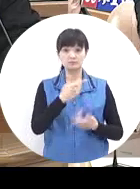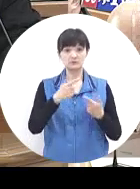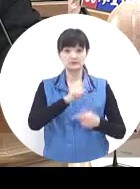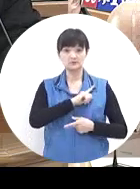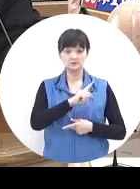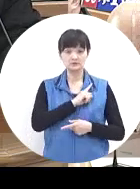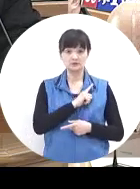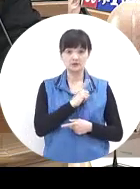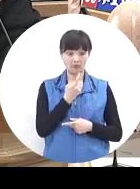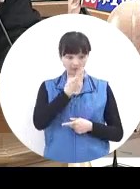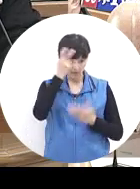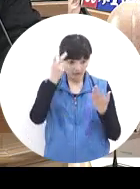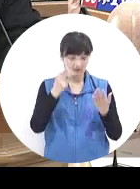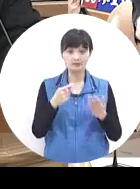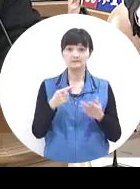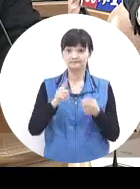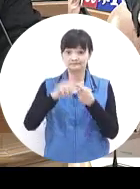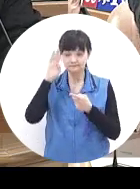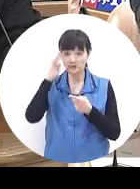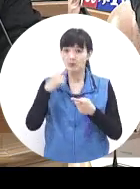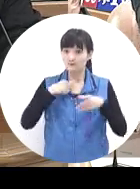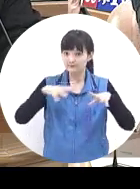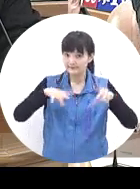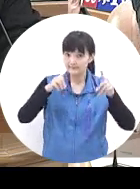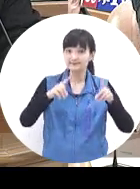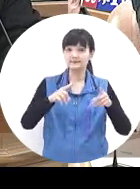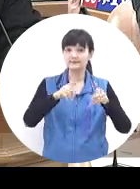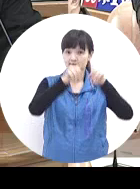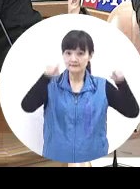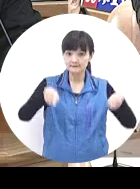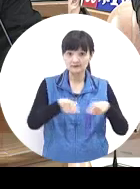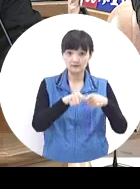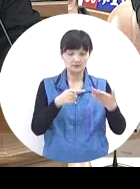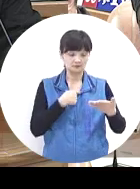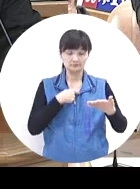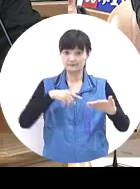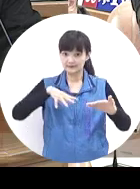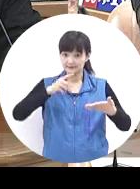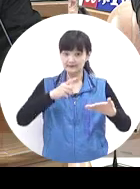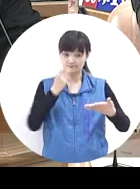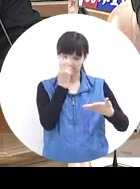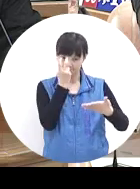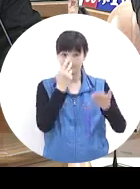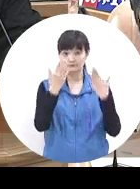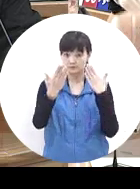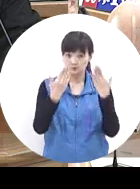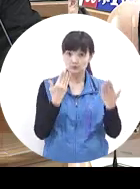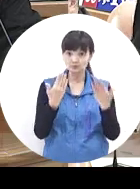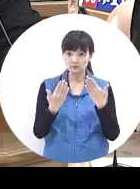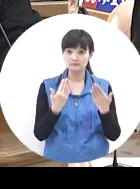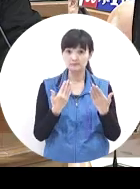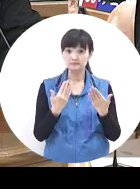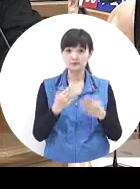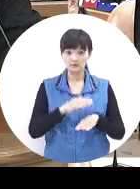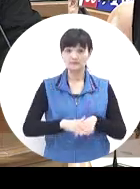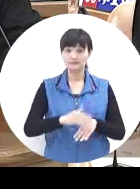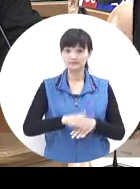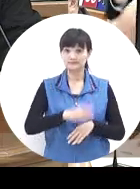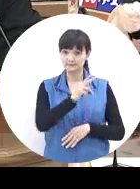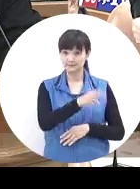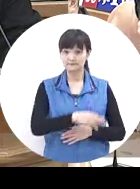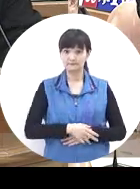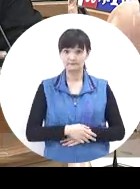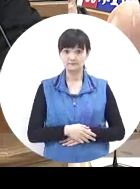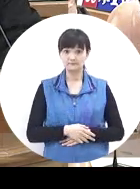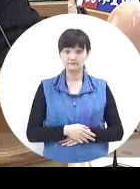子，因为我们第一次嘛，哈、哦，第一次前面的把它搞清楚。 好，谢谢， 不要弄错就不好啊、哦，好不好？ 如果有说要